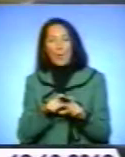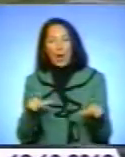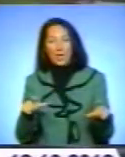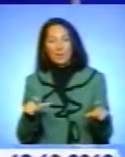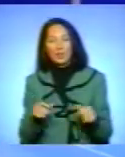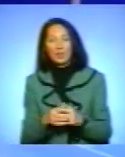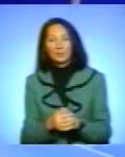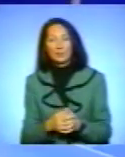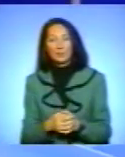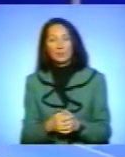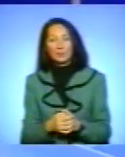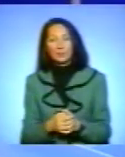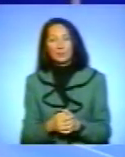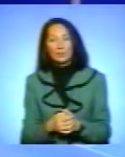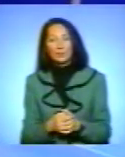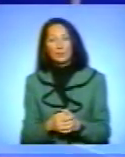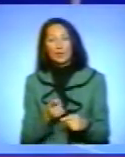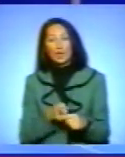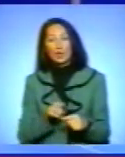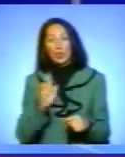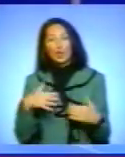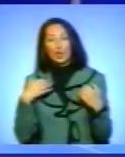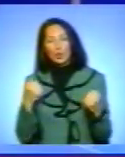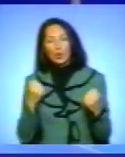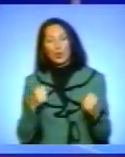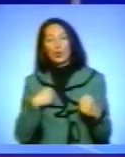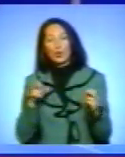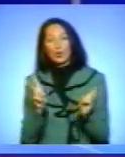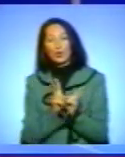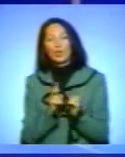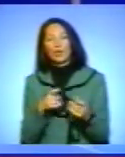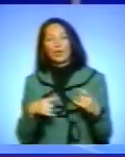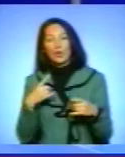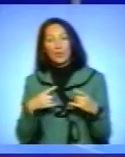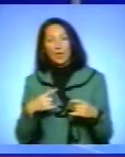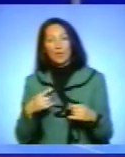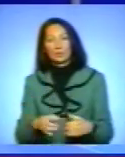На цьому будьте здорові. До зустрічі в ефірі.